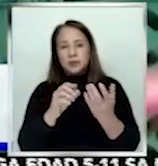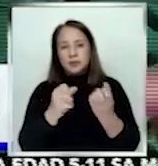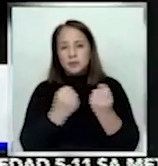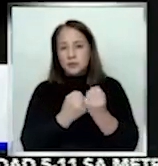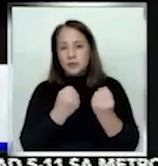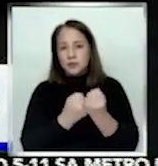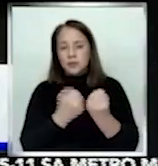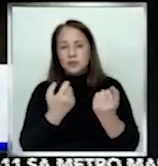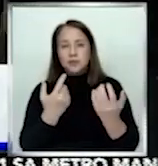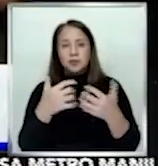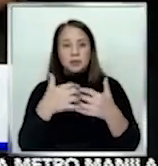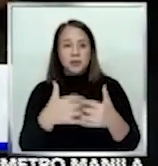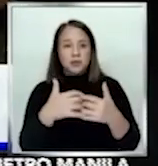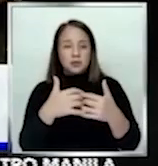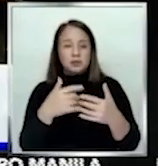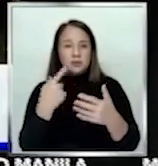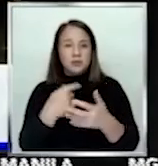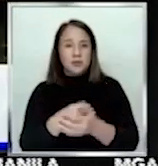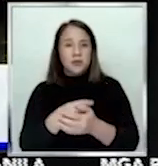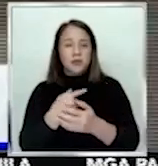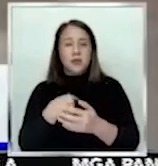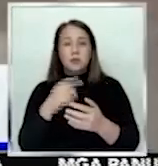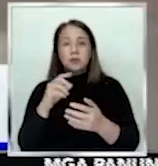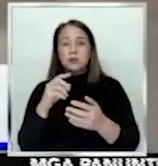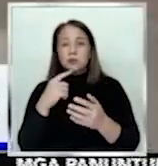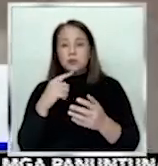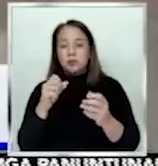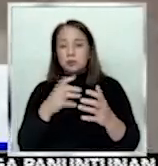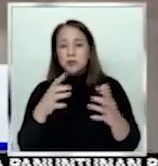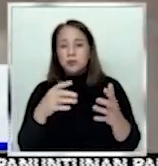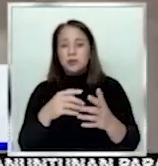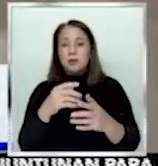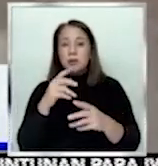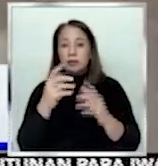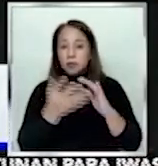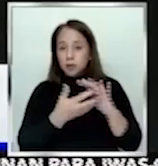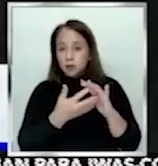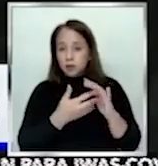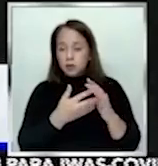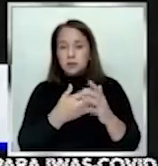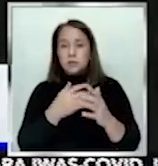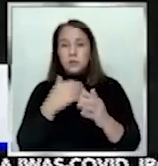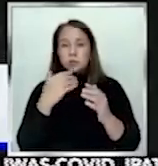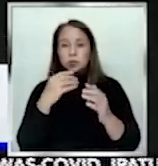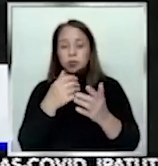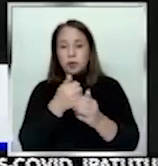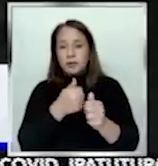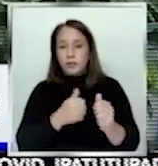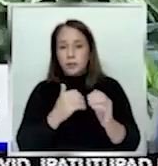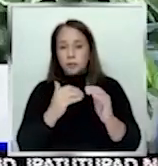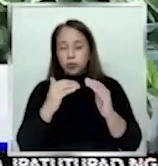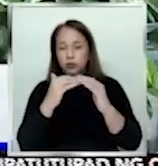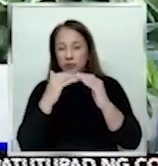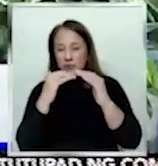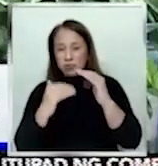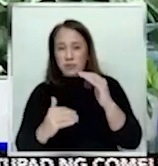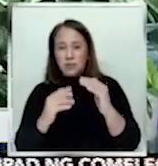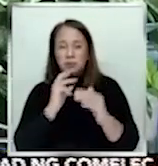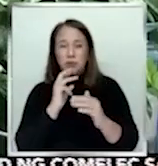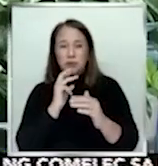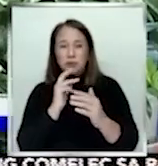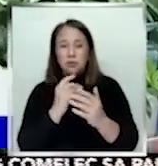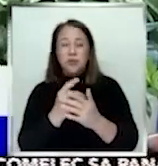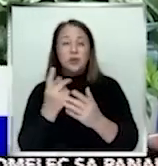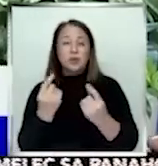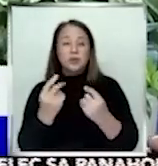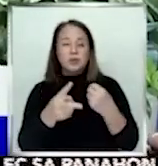NWRB, malaki rin daw ang maitutulong ng mga consumer para maiwasang umabot sa critical level ang tubig sa Angat Dam. Iniipon para